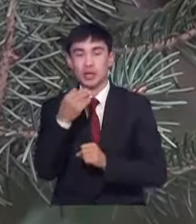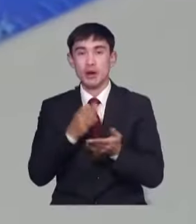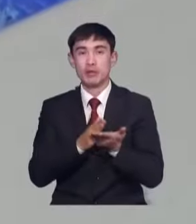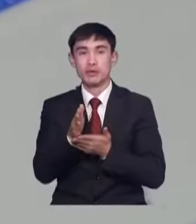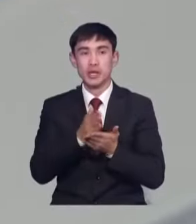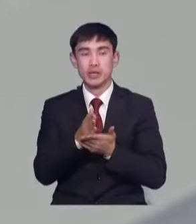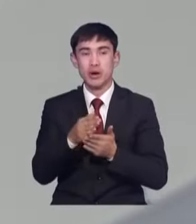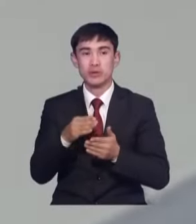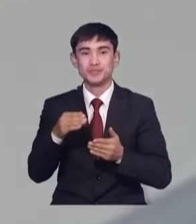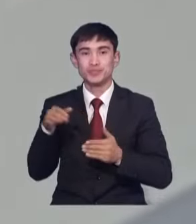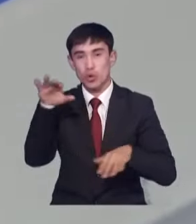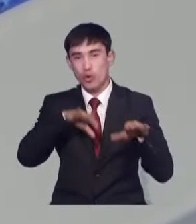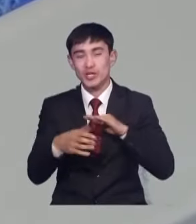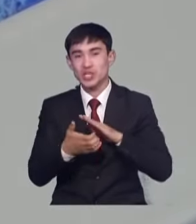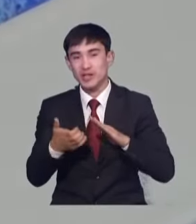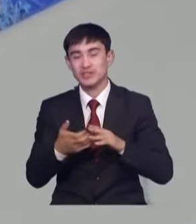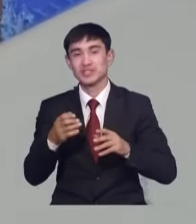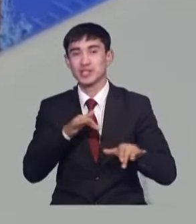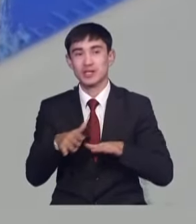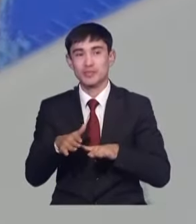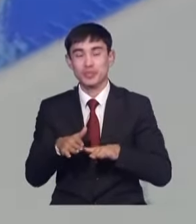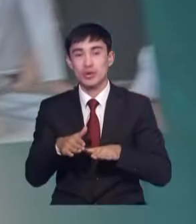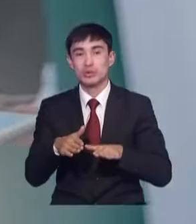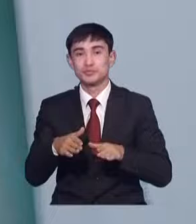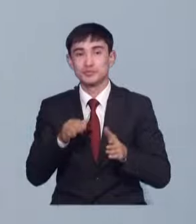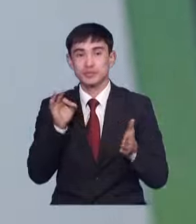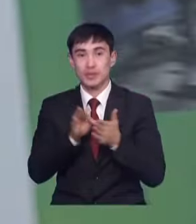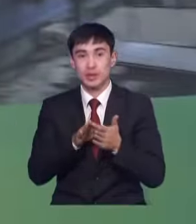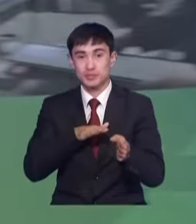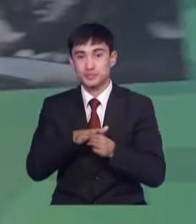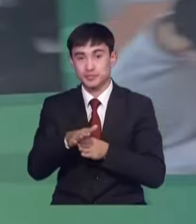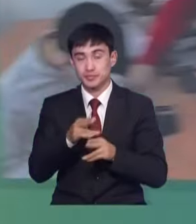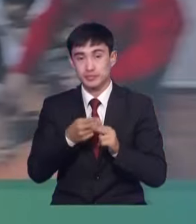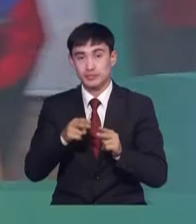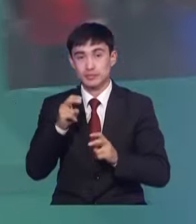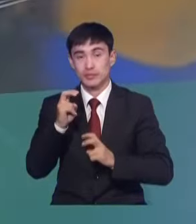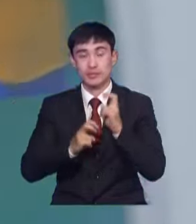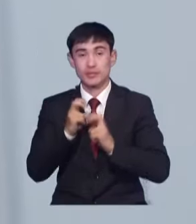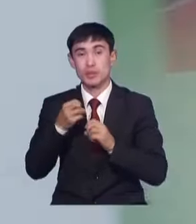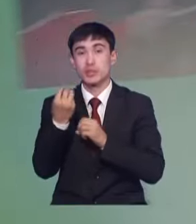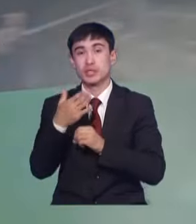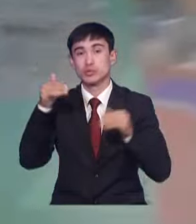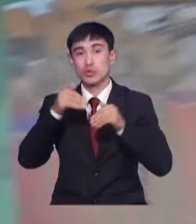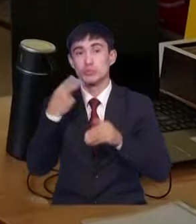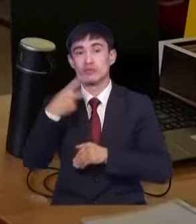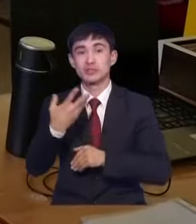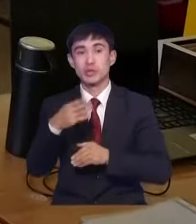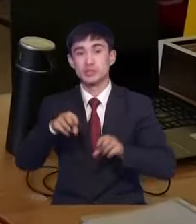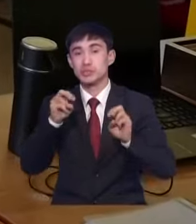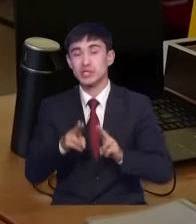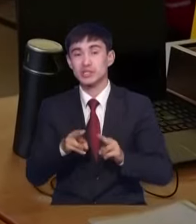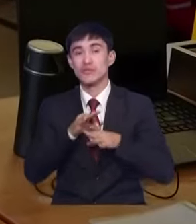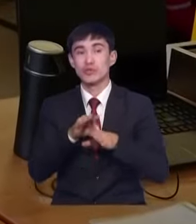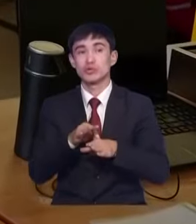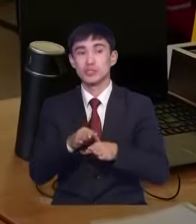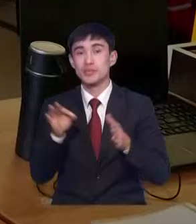направлению горно-шахтного дела с целью удовлетворения реальных потребностей предприятий региона в 15 колледжах по 2п специальностям